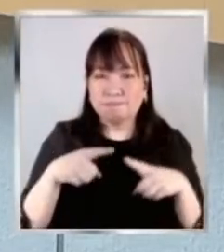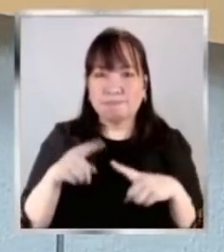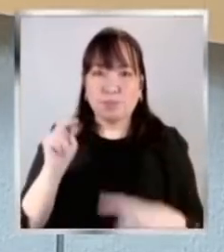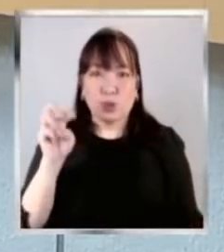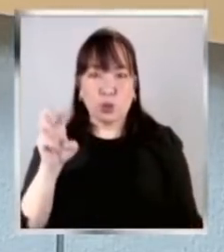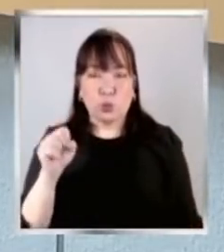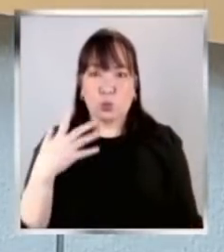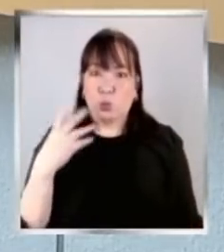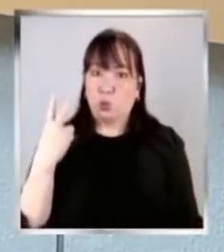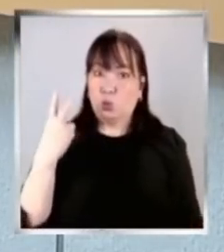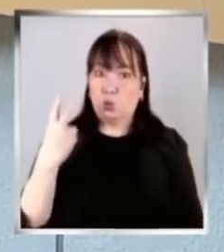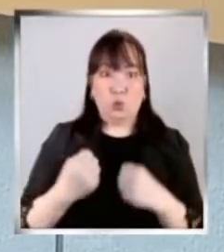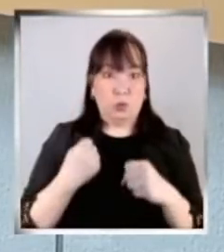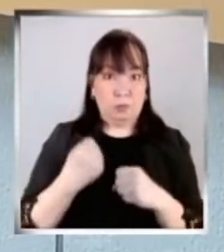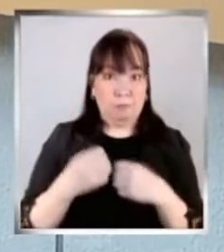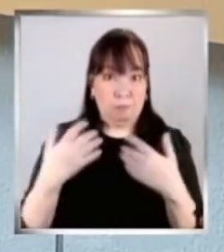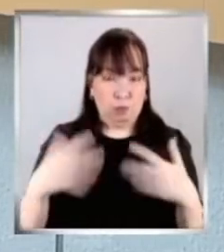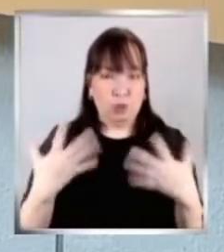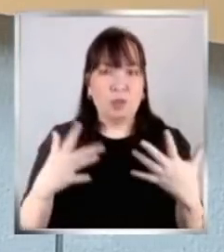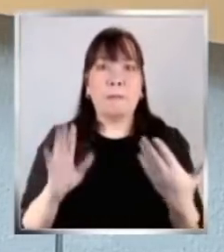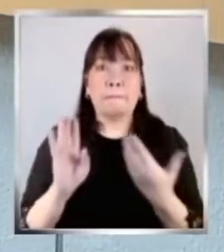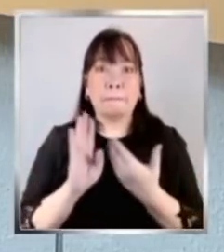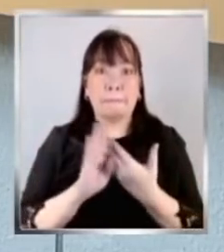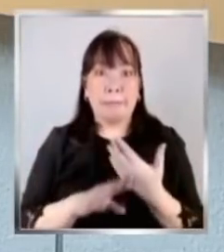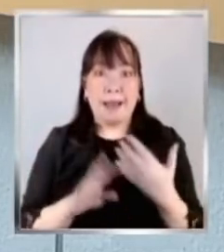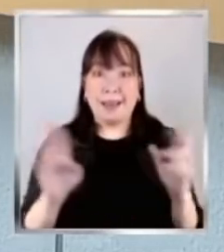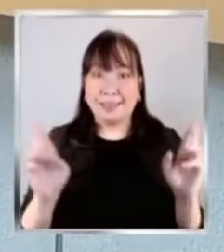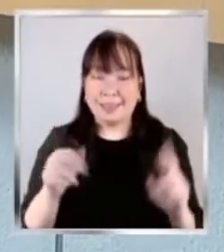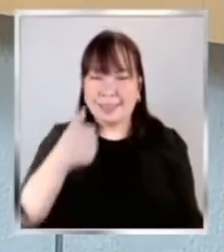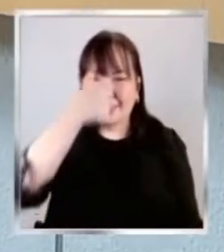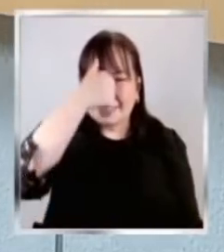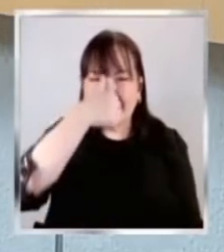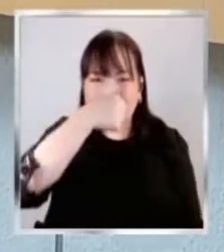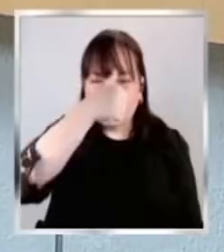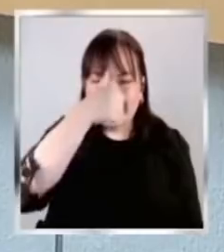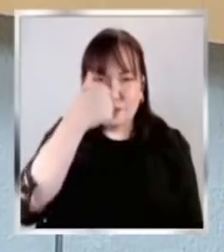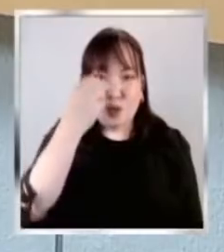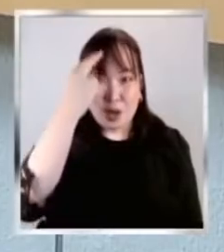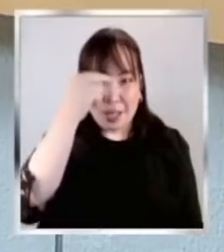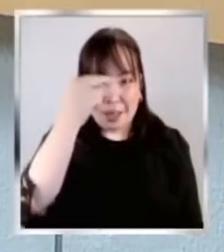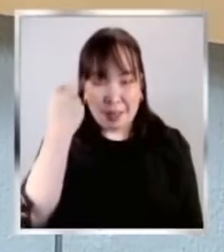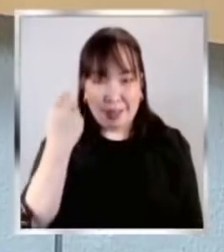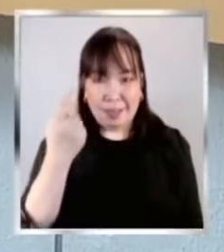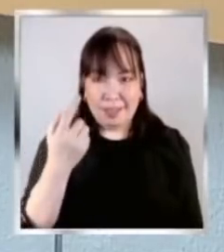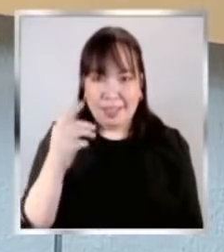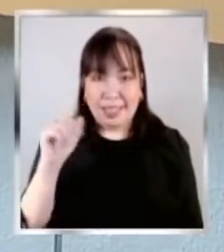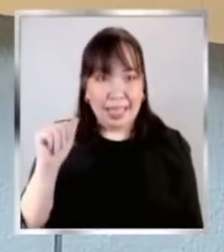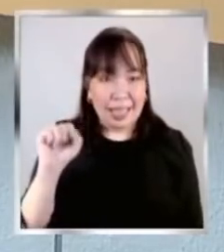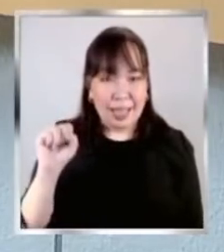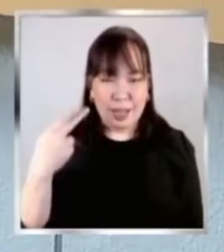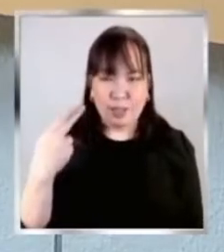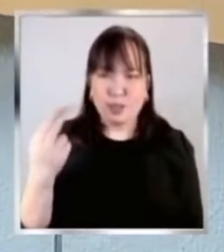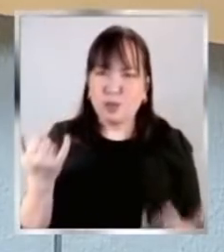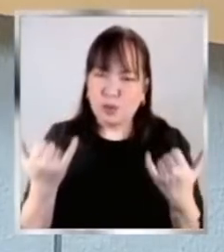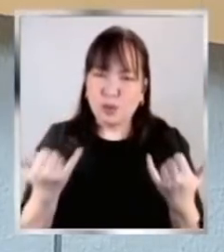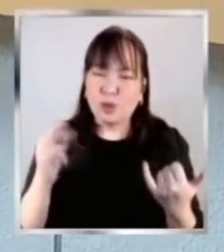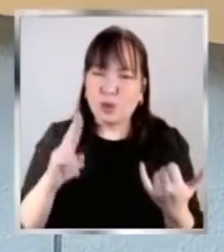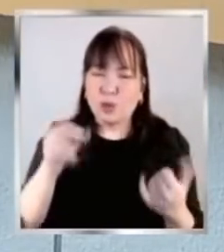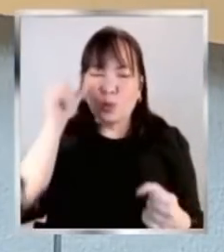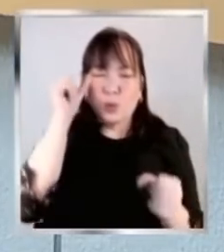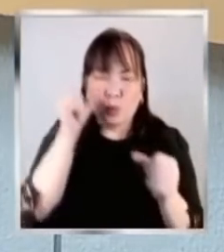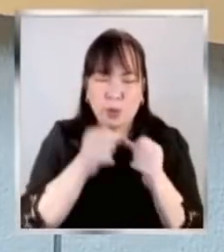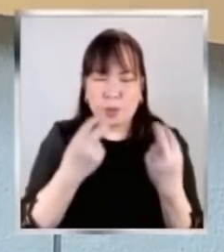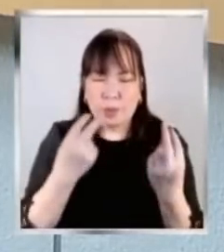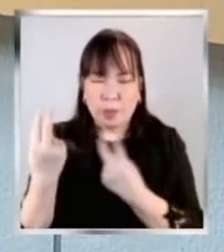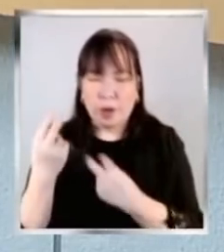binaligtas ng Simbahang Katoliko ang pagkukrus sa noo ng mga Kristiyano. Sa araw kasing ito, ginugunitan natin ang Ash Wednesday o Miyerkules